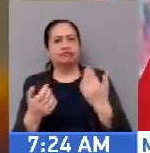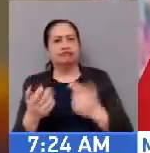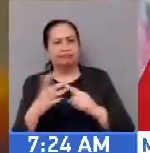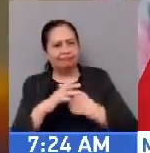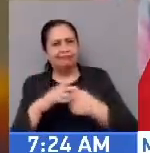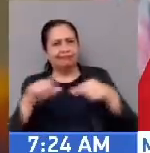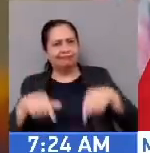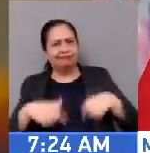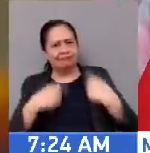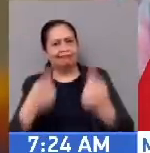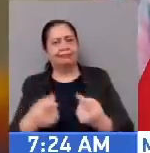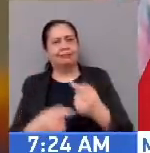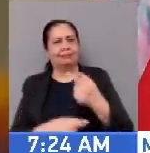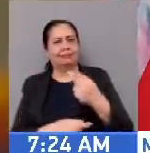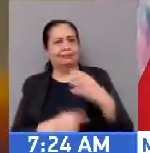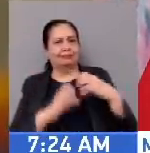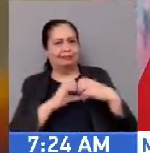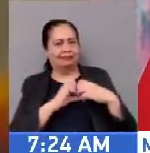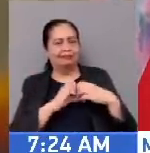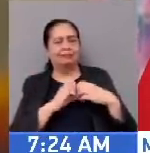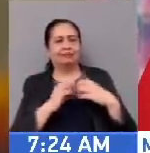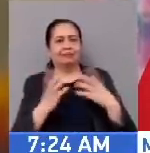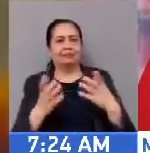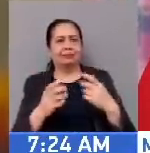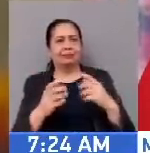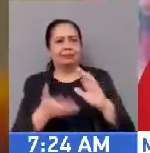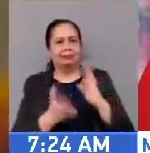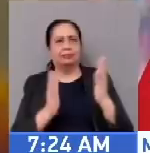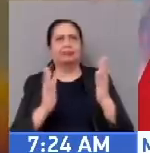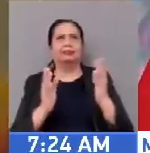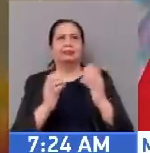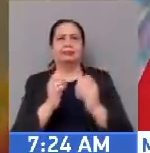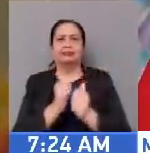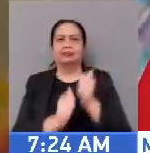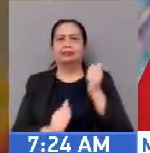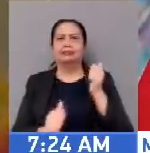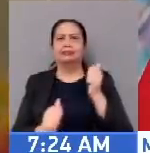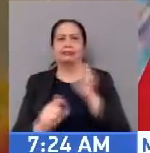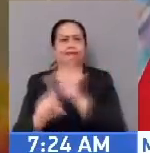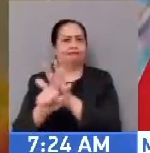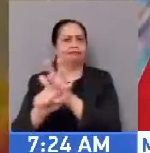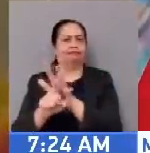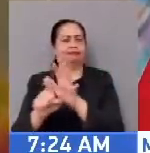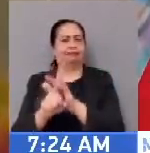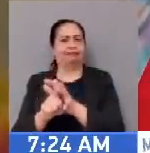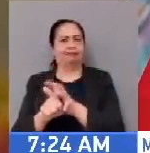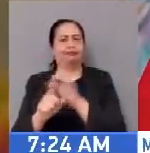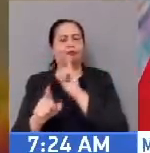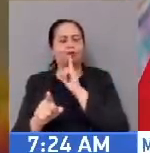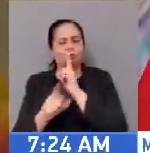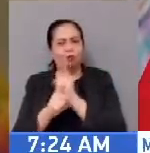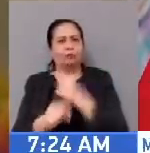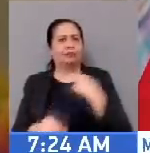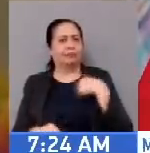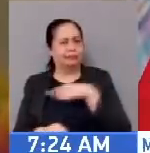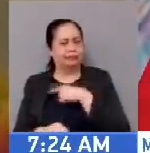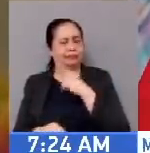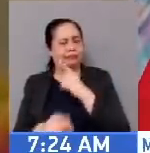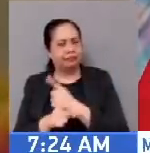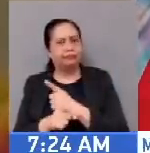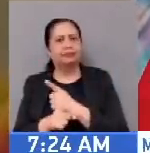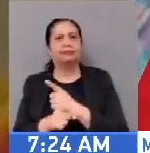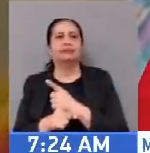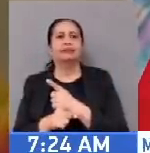Network na naging pinaka-popular. Nakakasiguro kami na ang